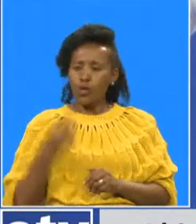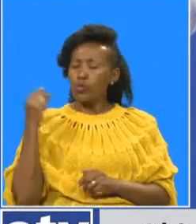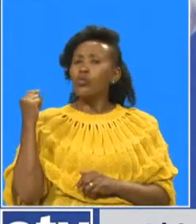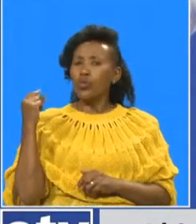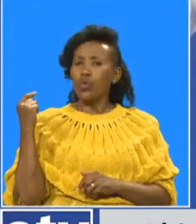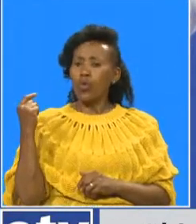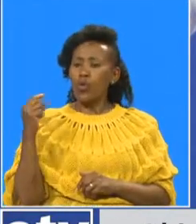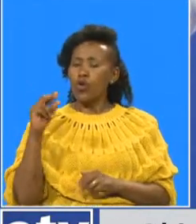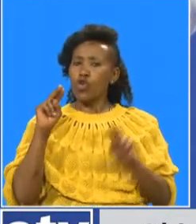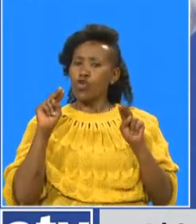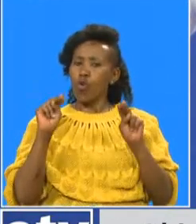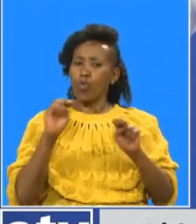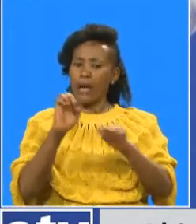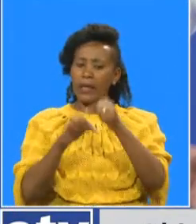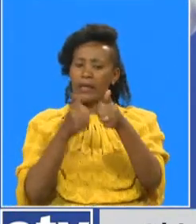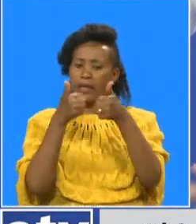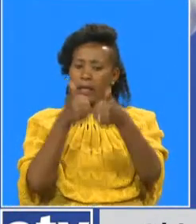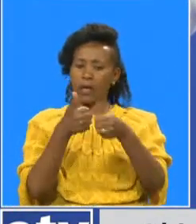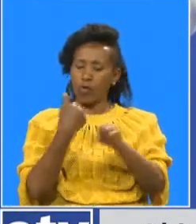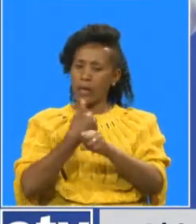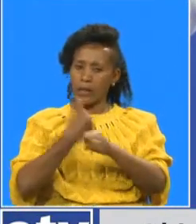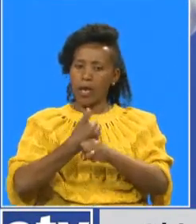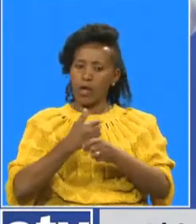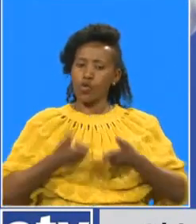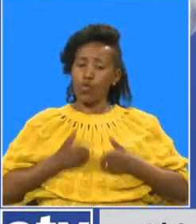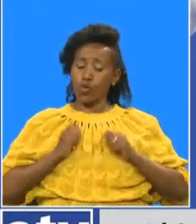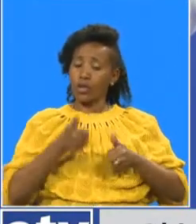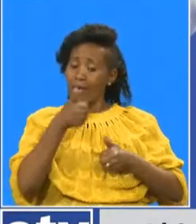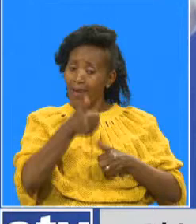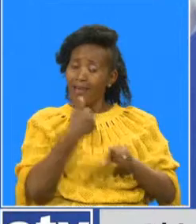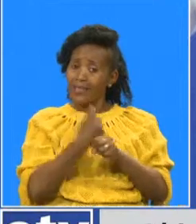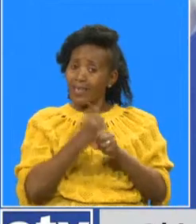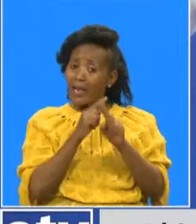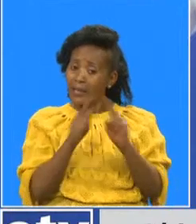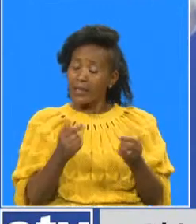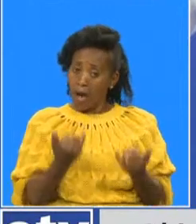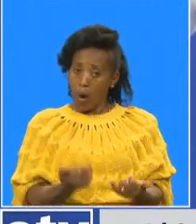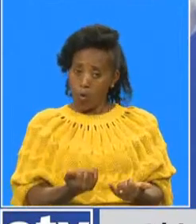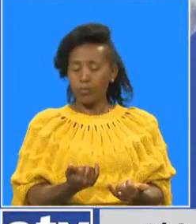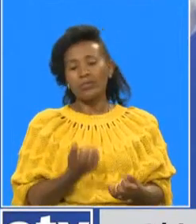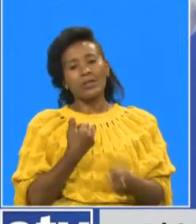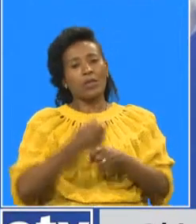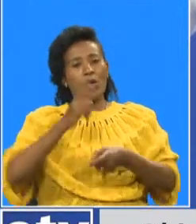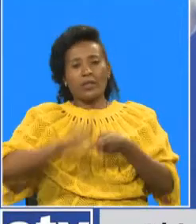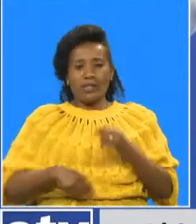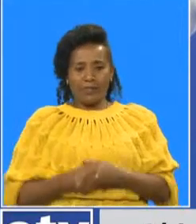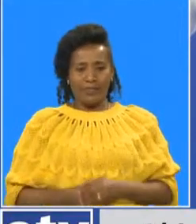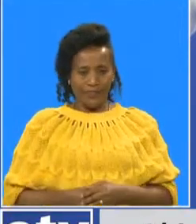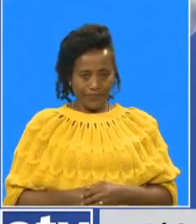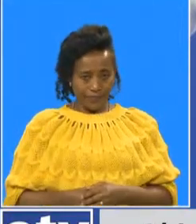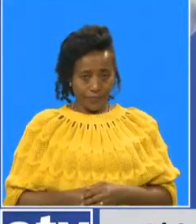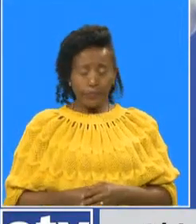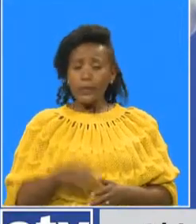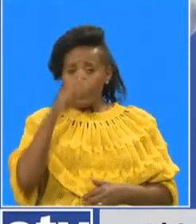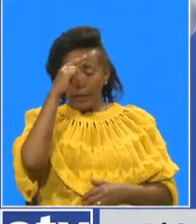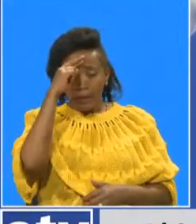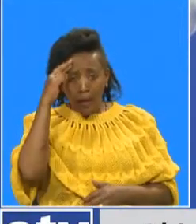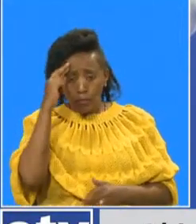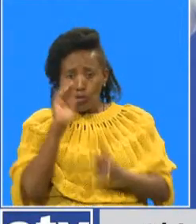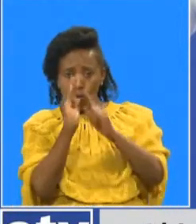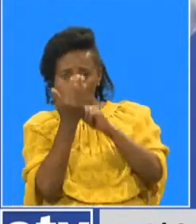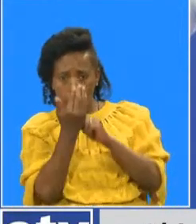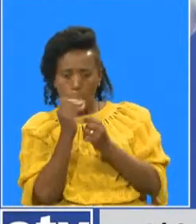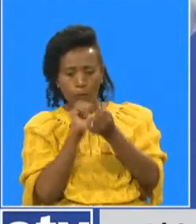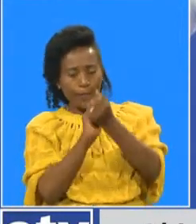ድሮ በኖርማል ሂደት የራስ አሰራር ሊኖር ይችላል። ያ አሰራር ግን አሁን አፕላይ ልታደርገው አችልም፣ ቢኮዝ